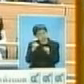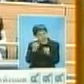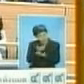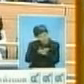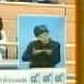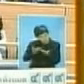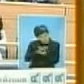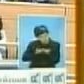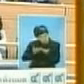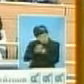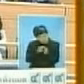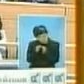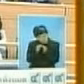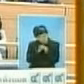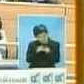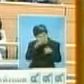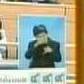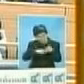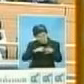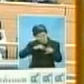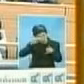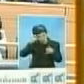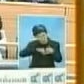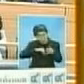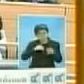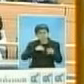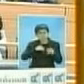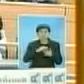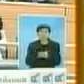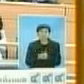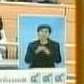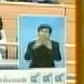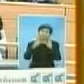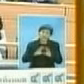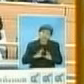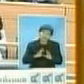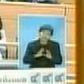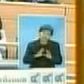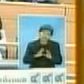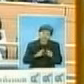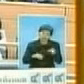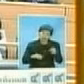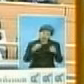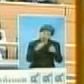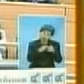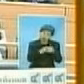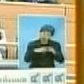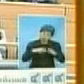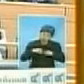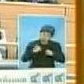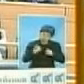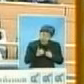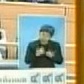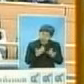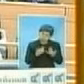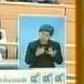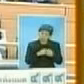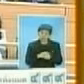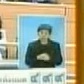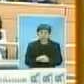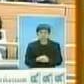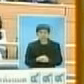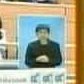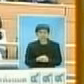เลยไงอเพราะว่าโจทย์เตั้งมาอย่างงั้นคืออยากจะปรองดองเพื่อจะแก้ปัญหาบ้านเมืองแต่ขณะที่พรรคประชาธิปัตย์เนี่ยโยงกลับไปคุณทักษิณตลด